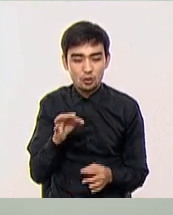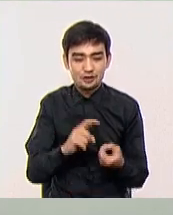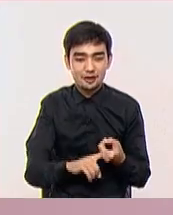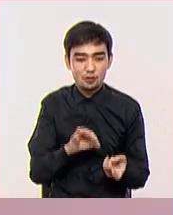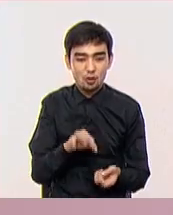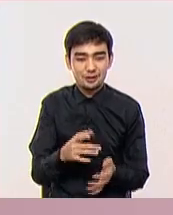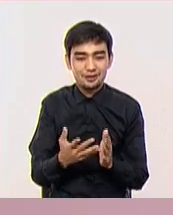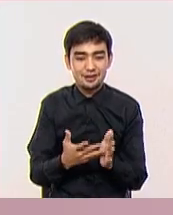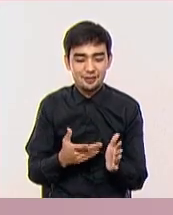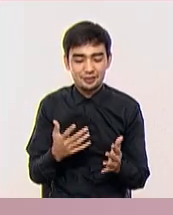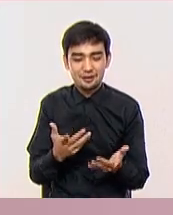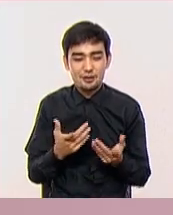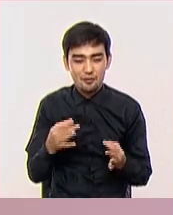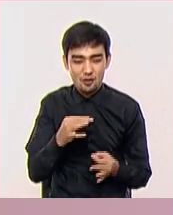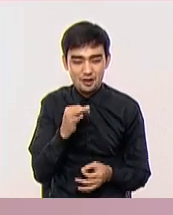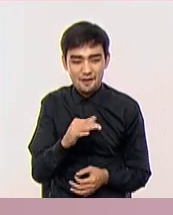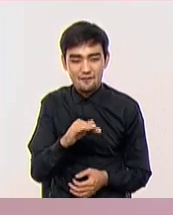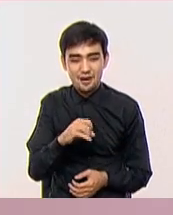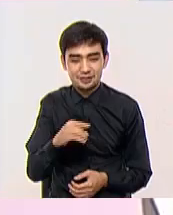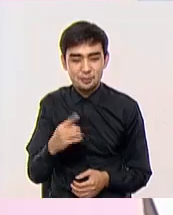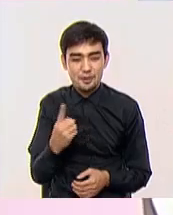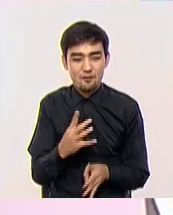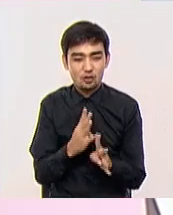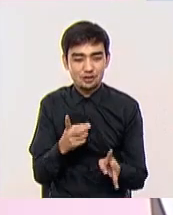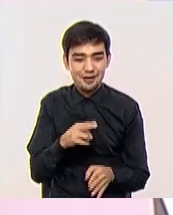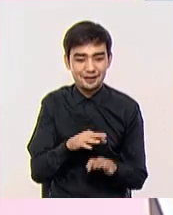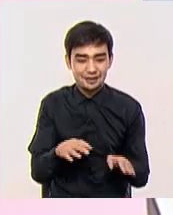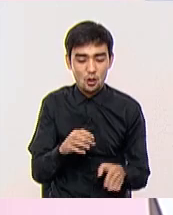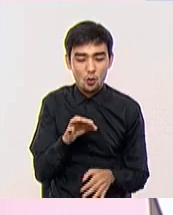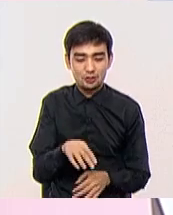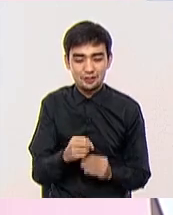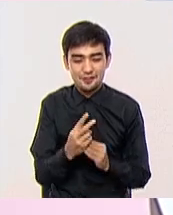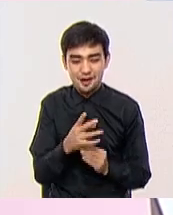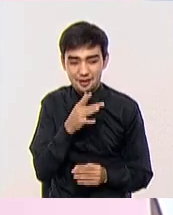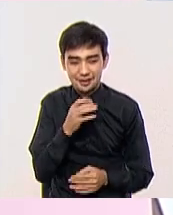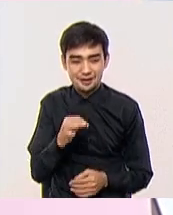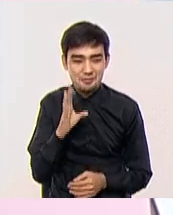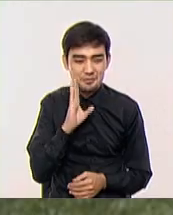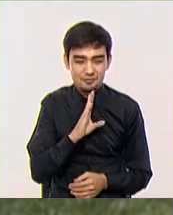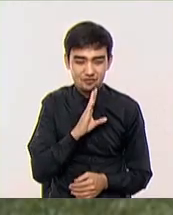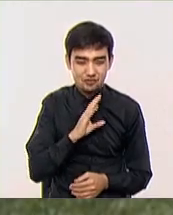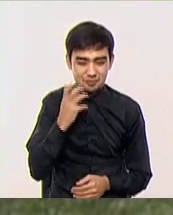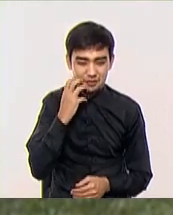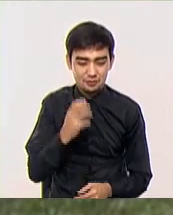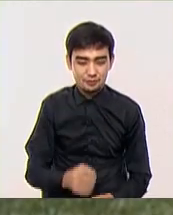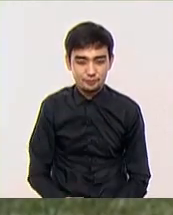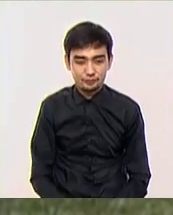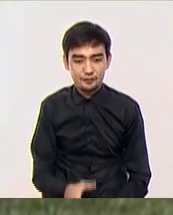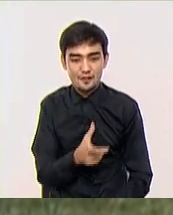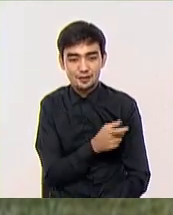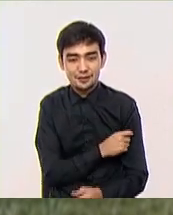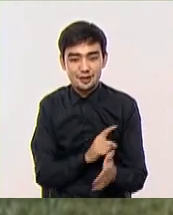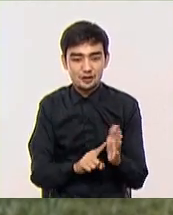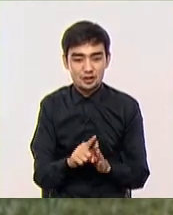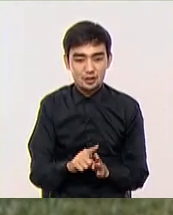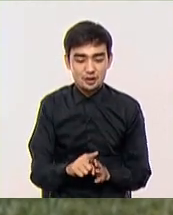от потребности, так как Pfizer в первую очередь предназначен для детей от 12 лет и беременных женщин. Вакцинация начнется с